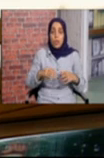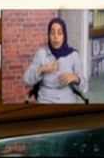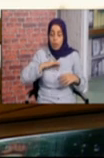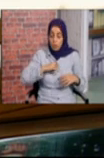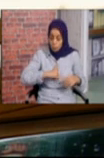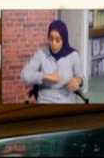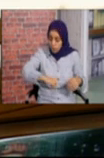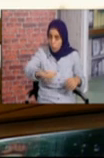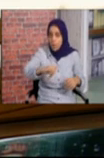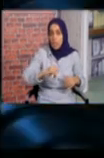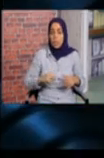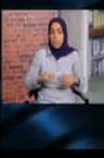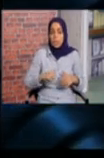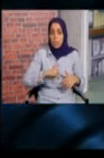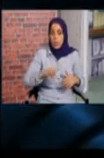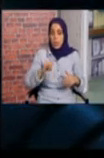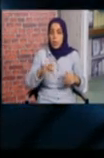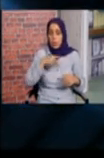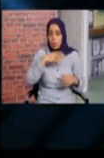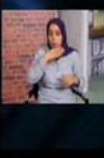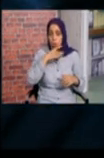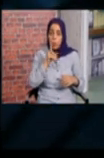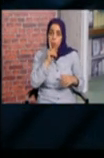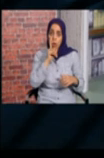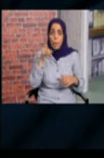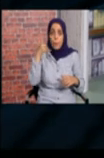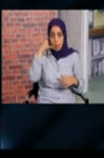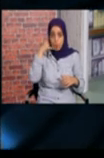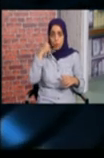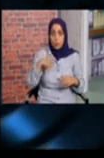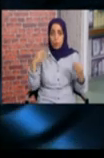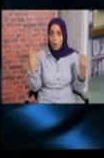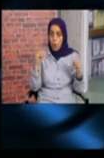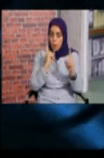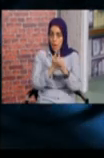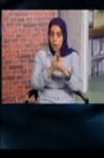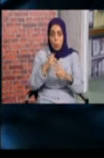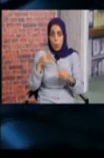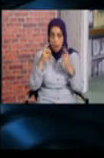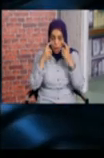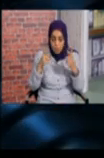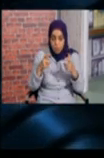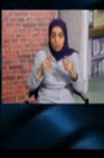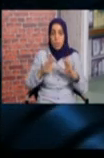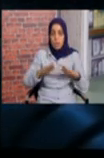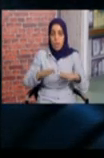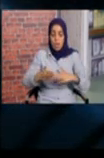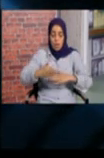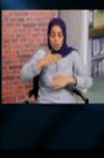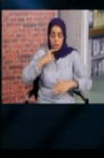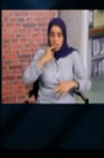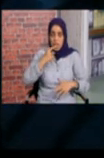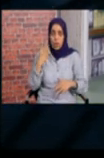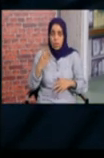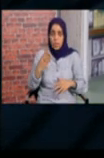طويلة جدا كان الأم والأب هم اللي بتفضلوا المشهد في الاتصالات، لكن من خلال يعني آخر 4 سنين